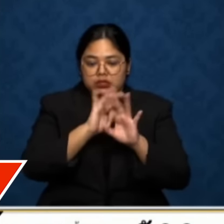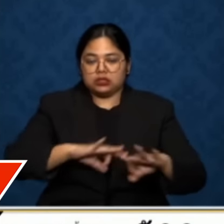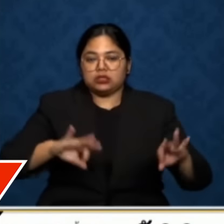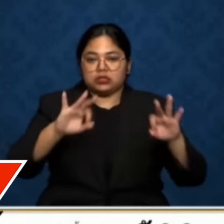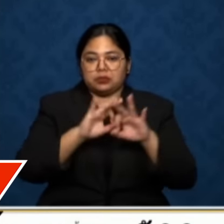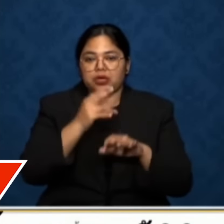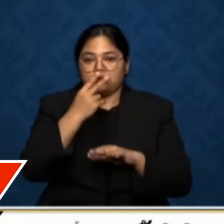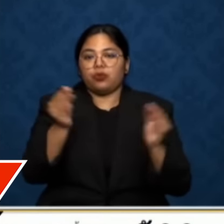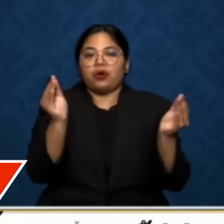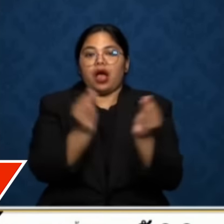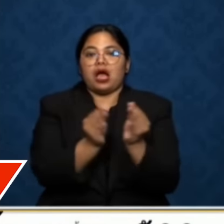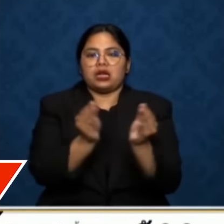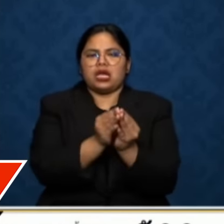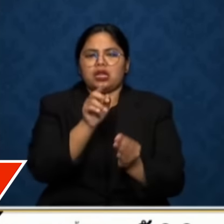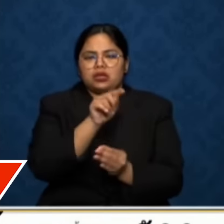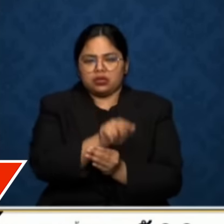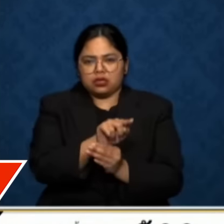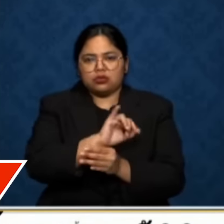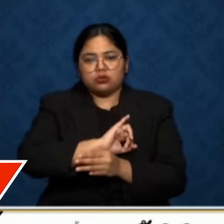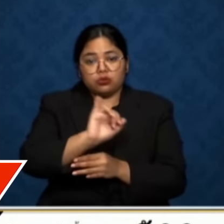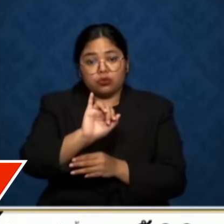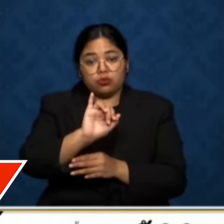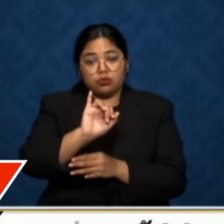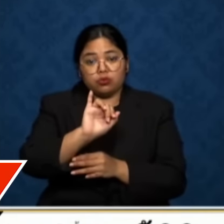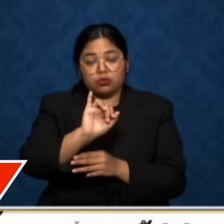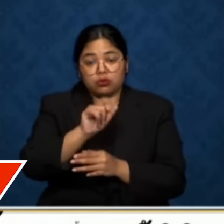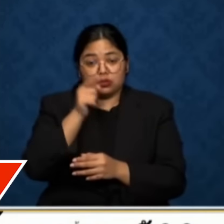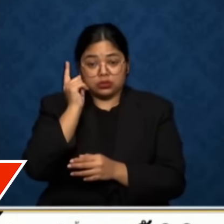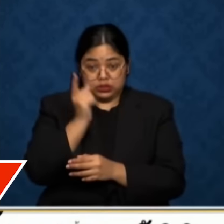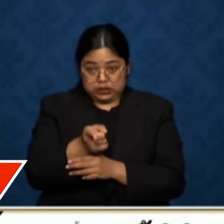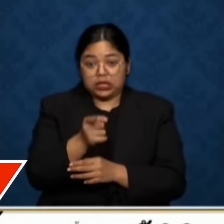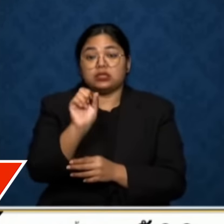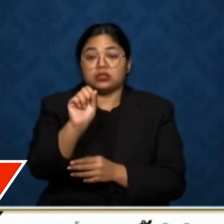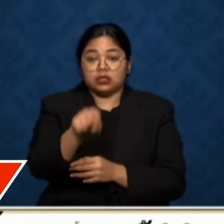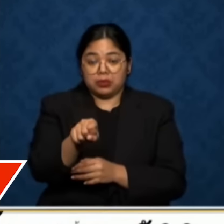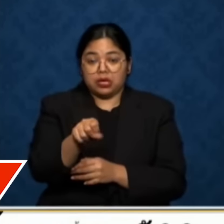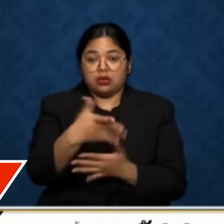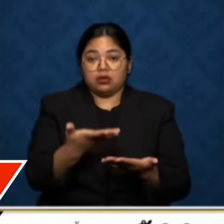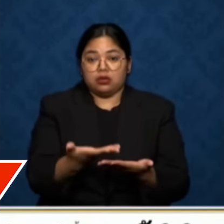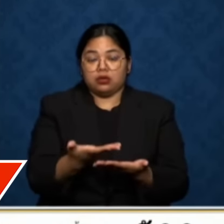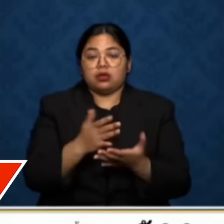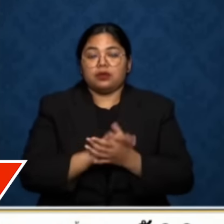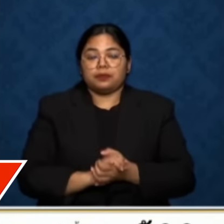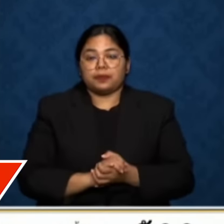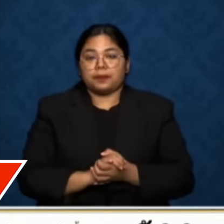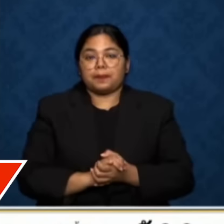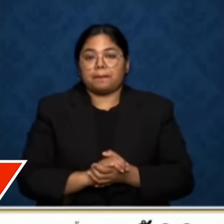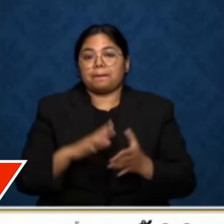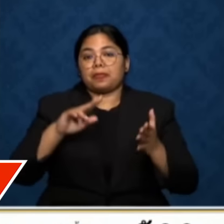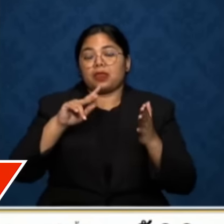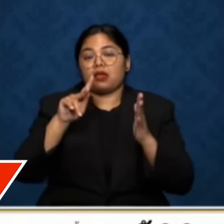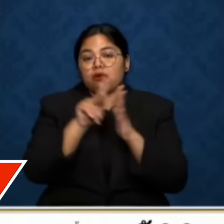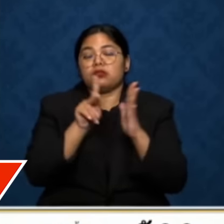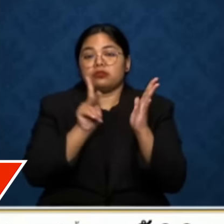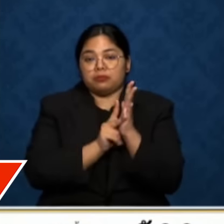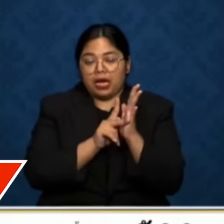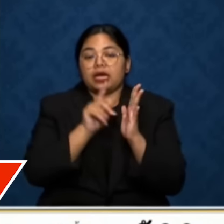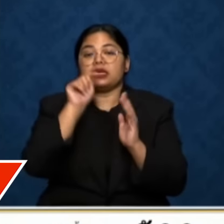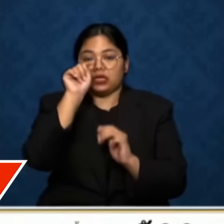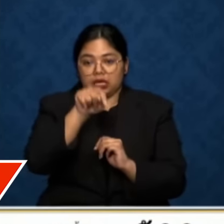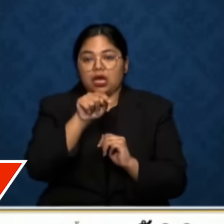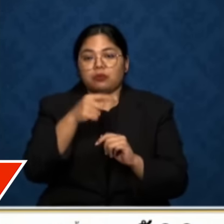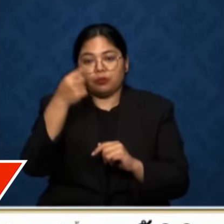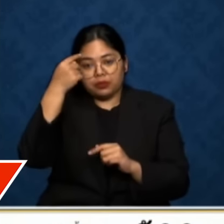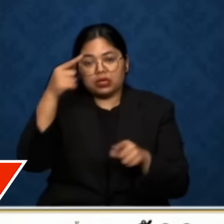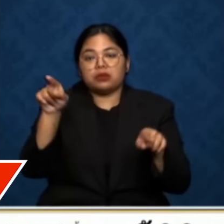ขผลคะแนนนี้มันถูกต้องตรงกับความเป็นจริงหรือไม่แล้วเจตนารมณ์ของกฎหมายนี้เนี่ยครับซึ่งผมเห็นด้วยนะในการ